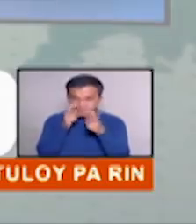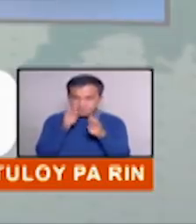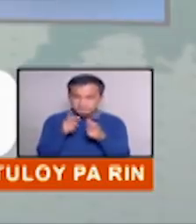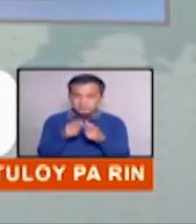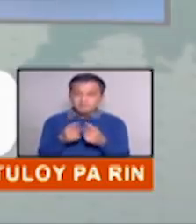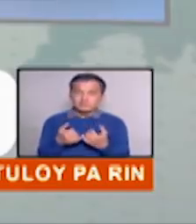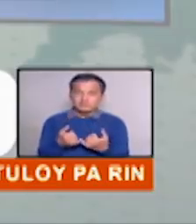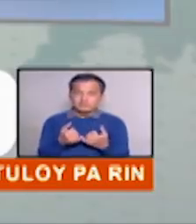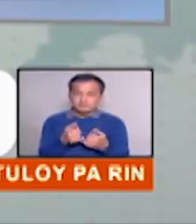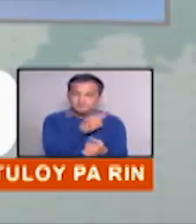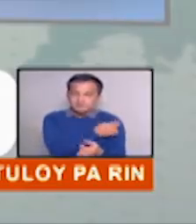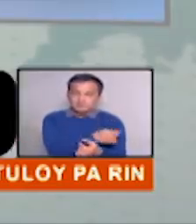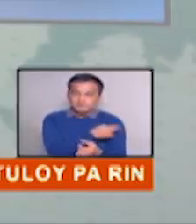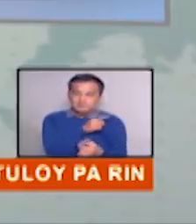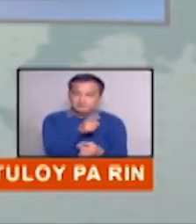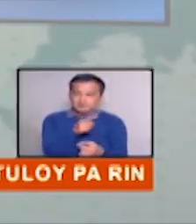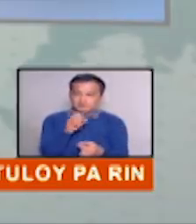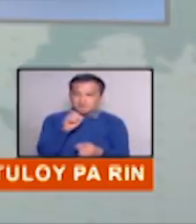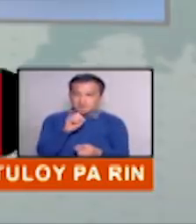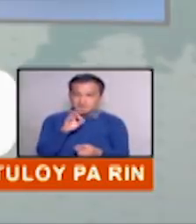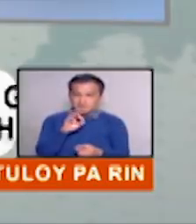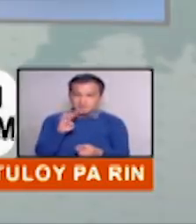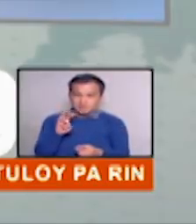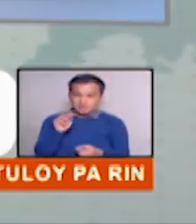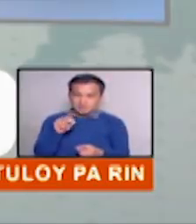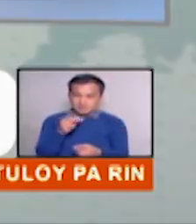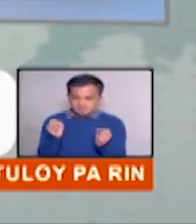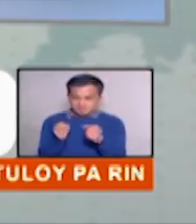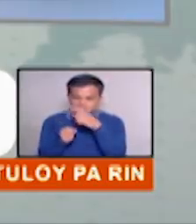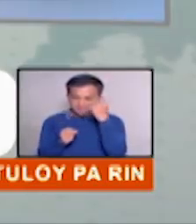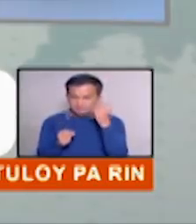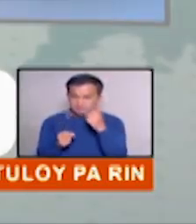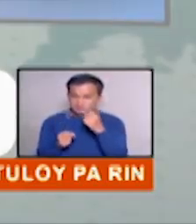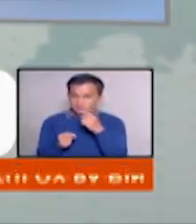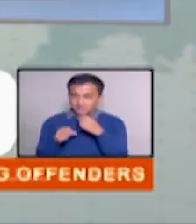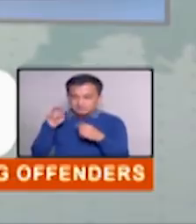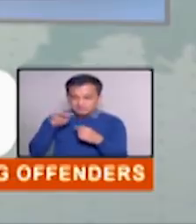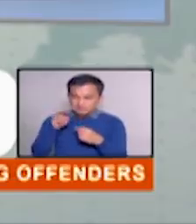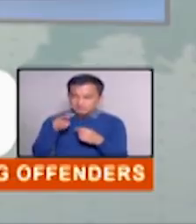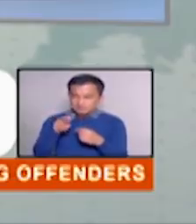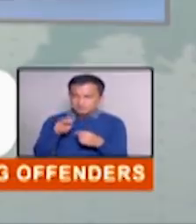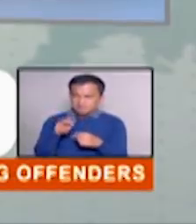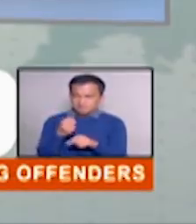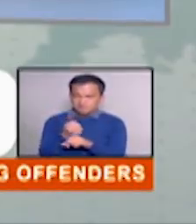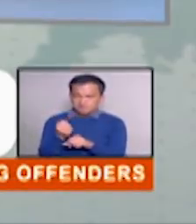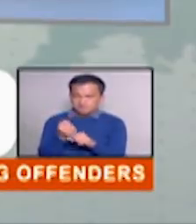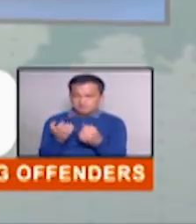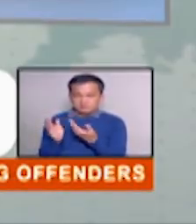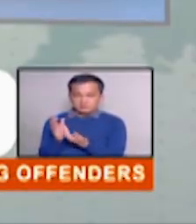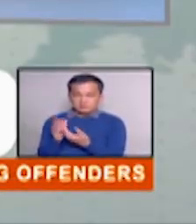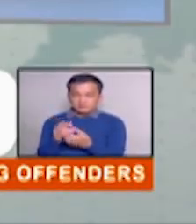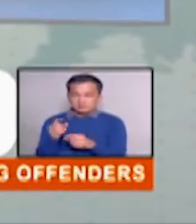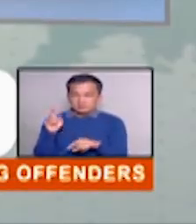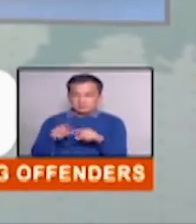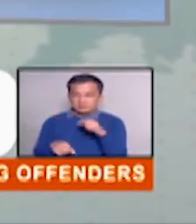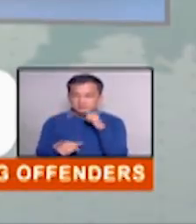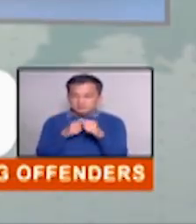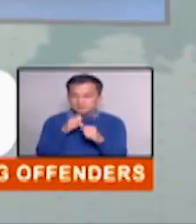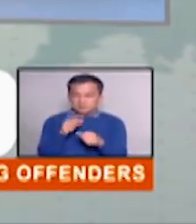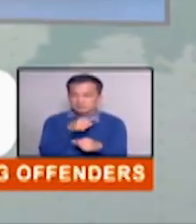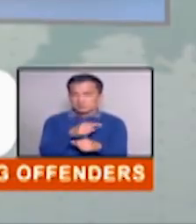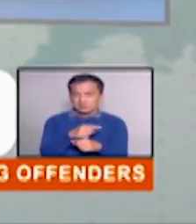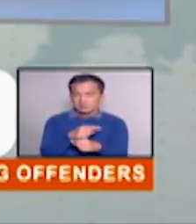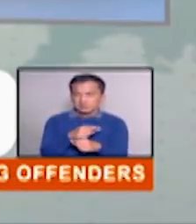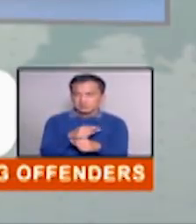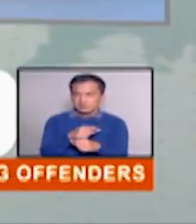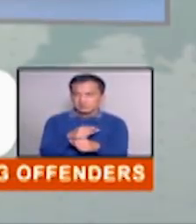Nasa ospital po ngayon ng ating OFW at kailangan niya pong ma-rescue dahil may video, matibay na ebidensya, hindi po pwede ma-deny na siya ho